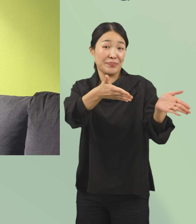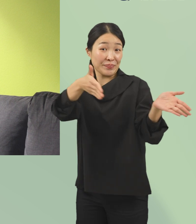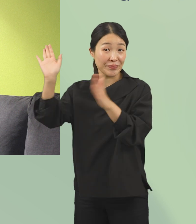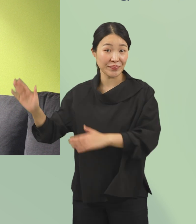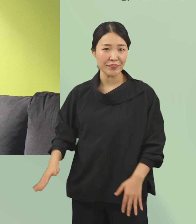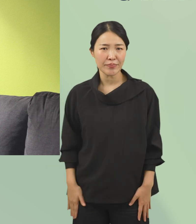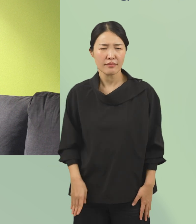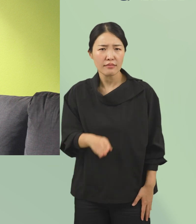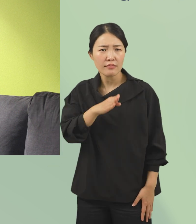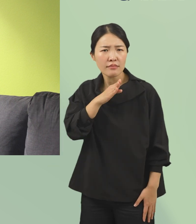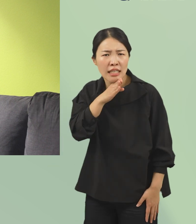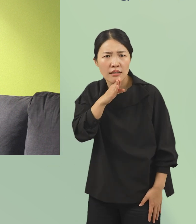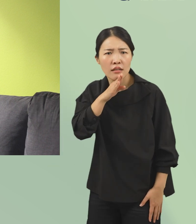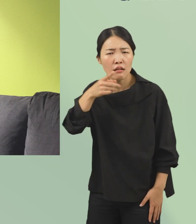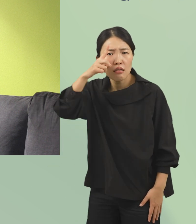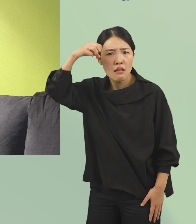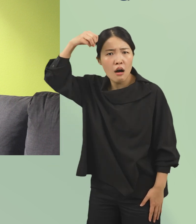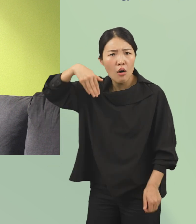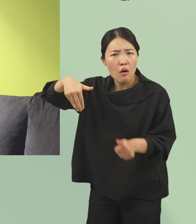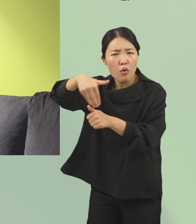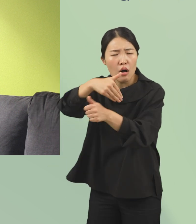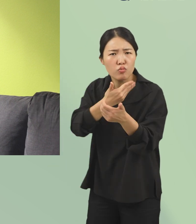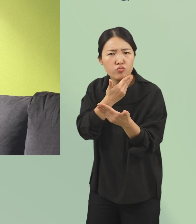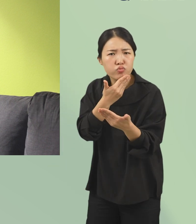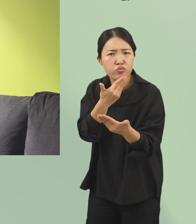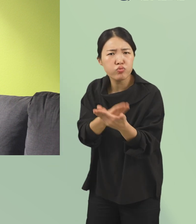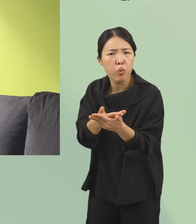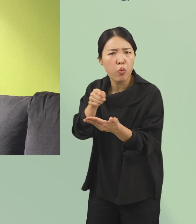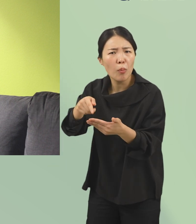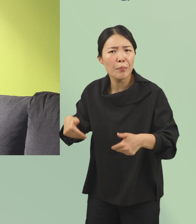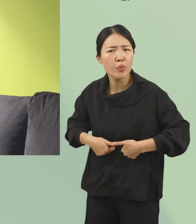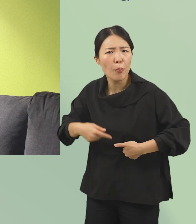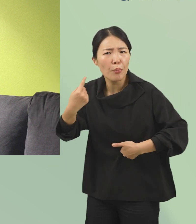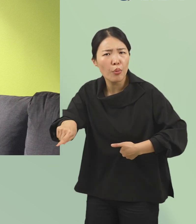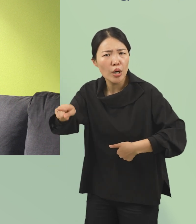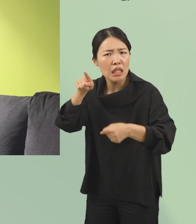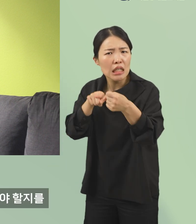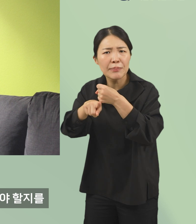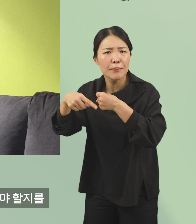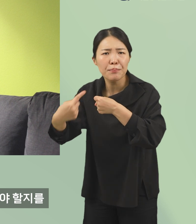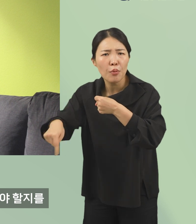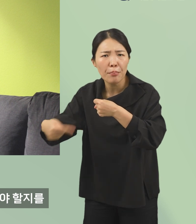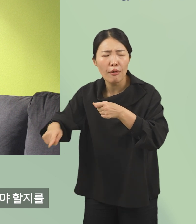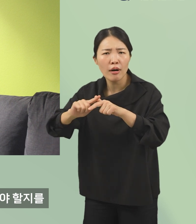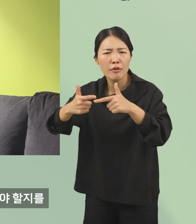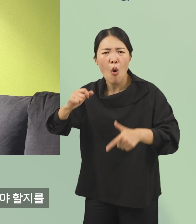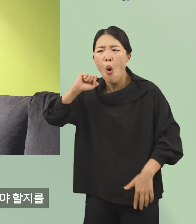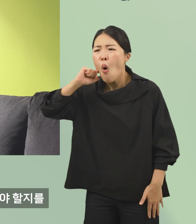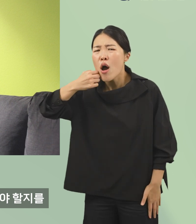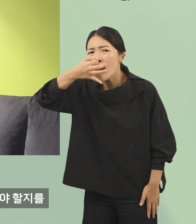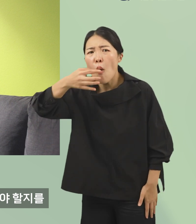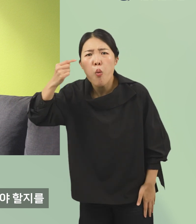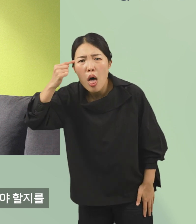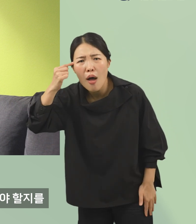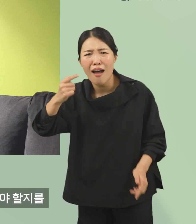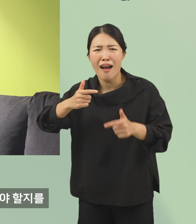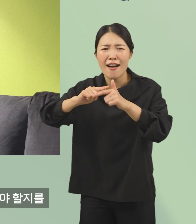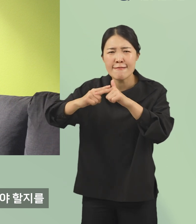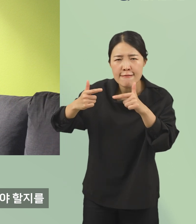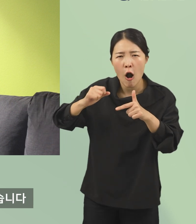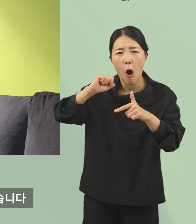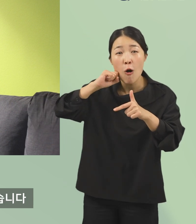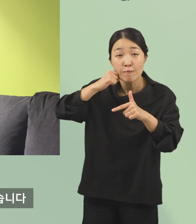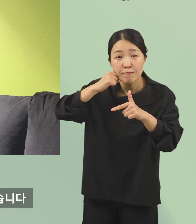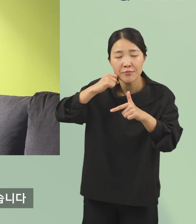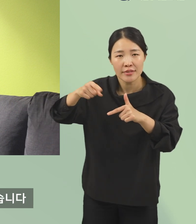환경이란 관점에서 이것들이 어떤 의미를 가지고 있는지, 또 이것이 어떤 어려움을 겪고 있고 또 그런 어려움을 우리가 어떤 방식으로 풀어나가야